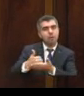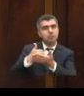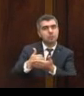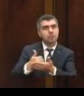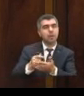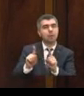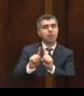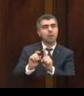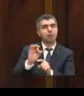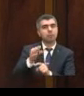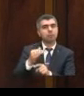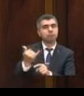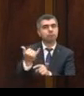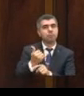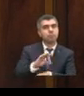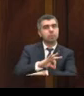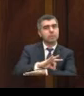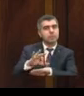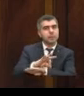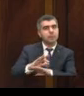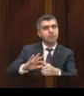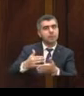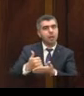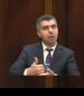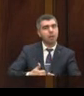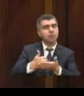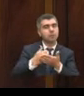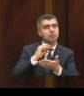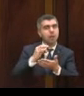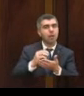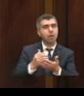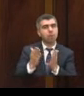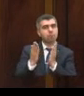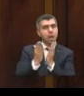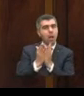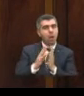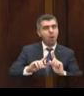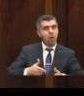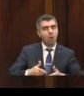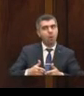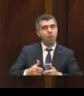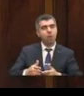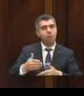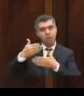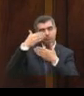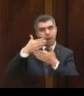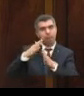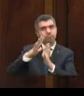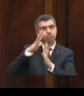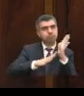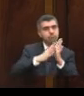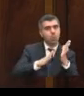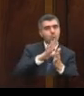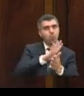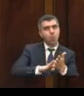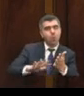وتوظيف الموارد البشرية في مختلف المرافق العمومية المركزية والترابية، وإجراء إصلاح عميق